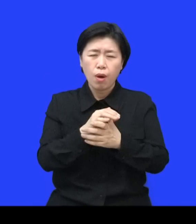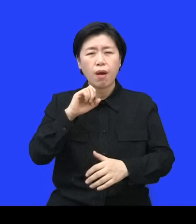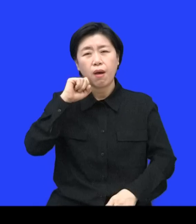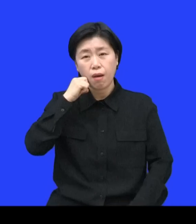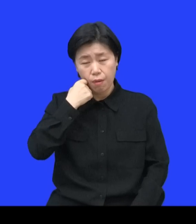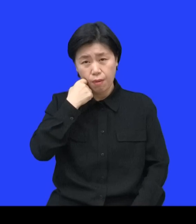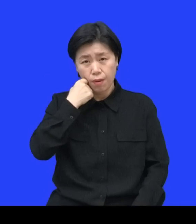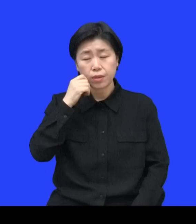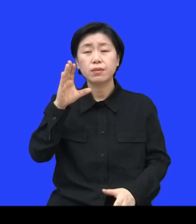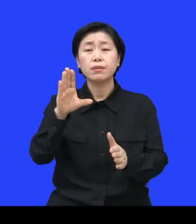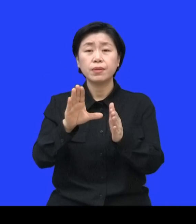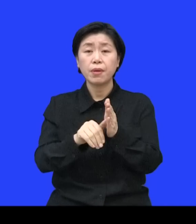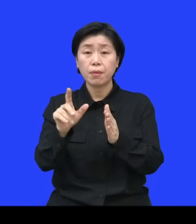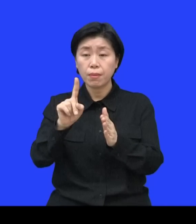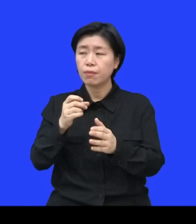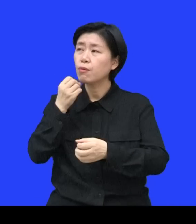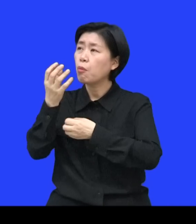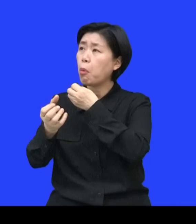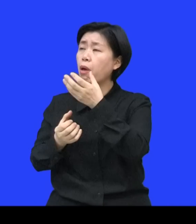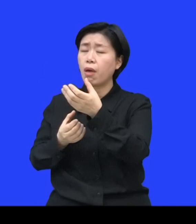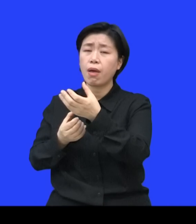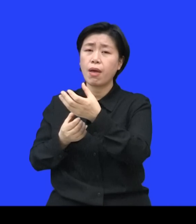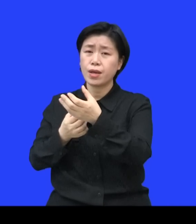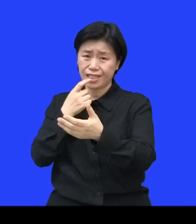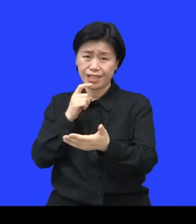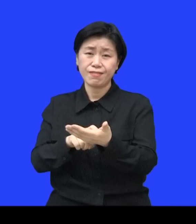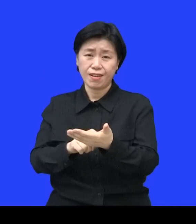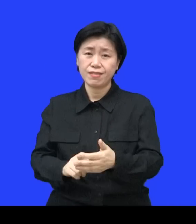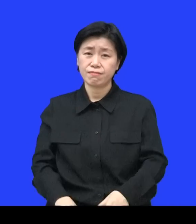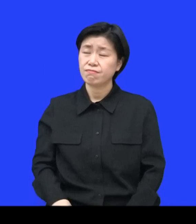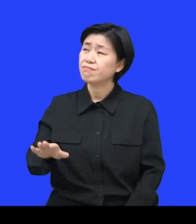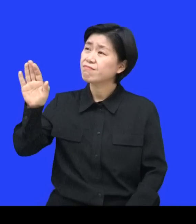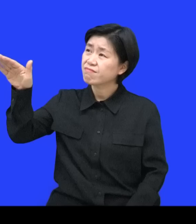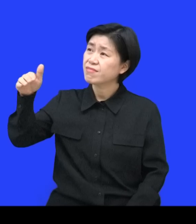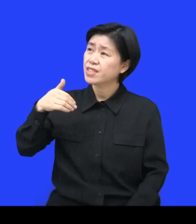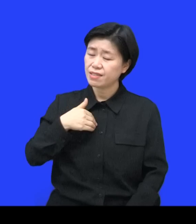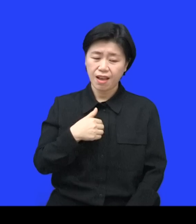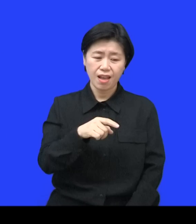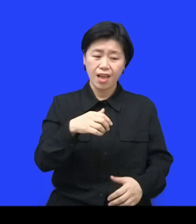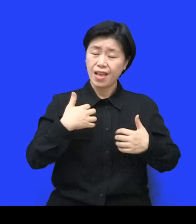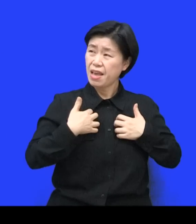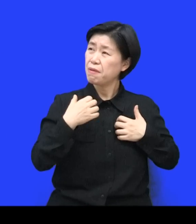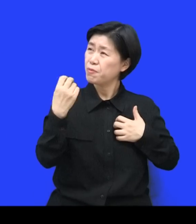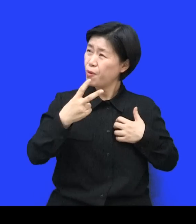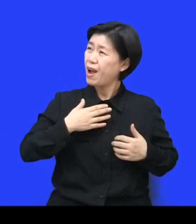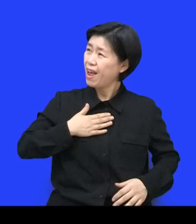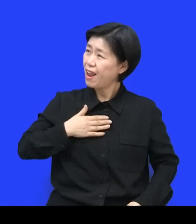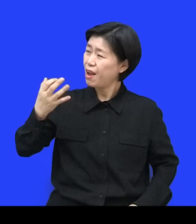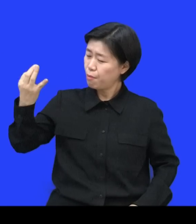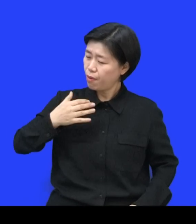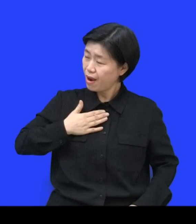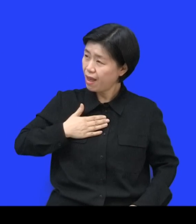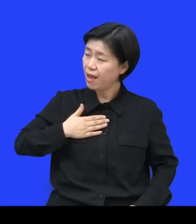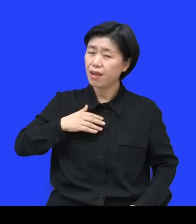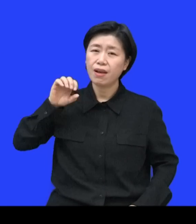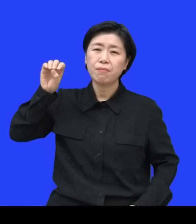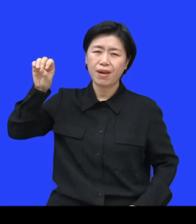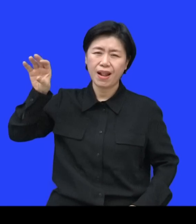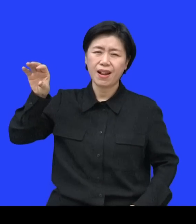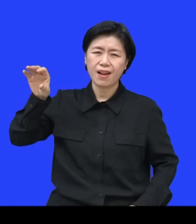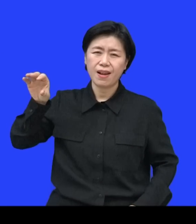그냥 고백. 하나님, 내가 또 게임할 거 아시죠? 그렇게 그냥 하나님한테 말하는 거예요.